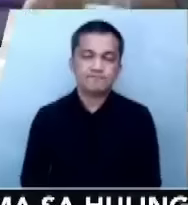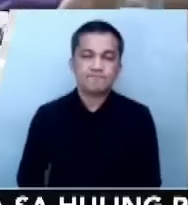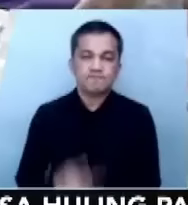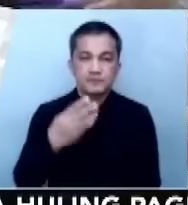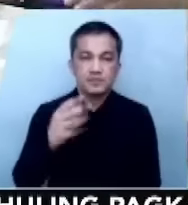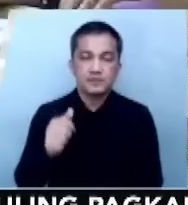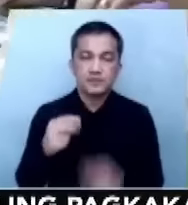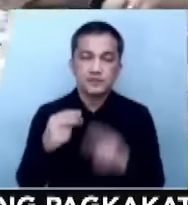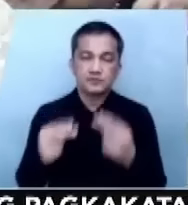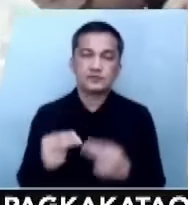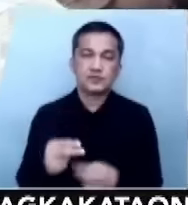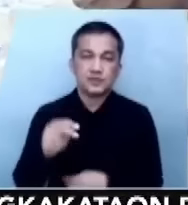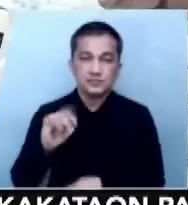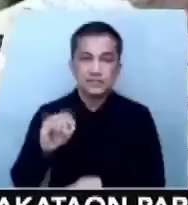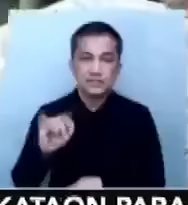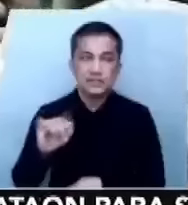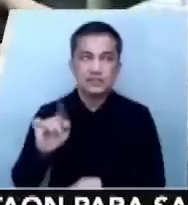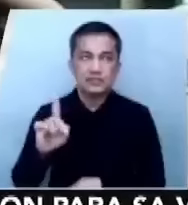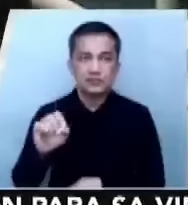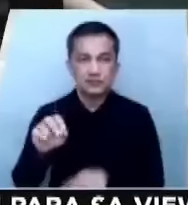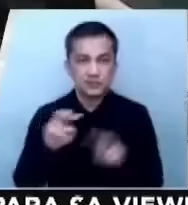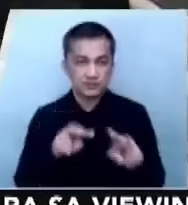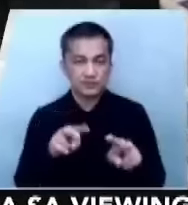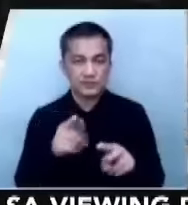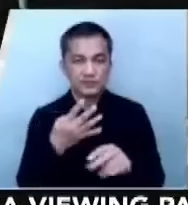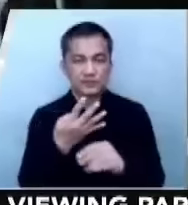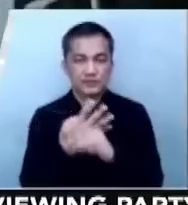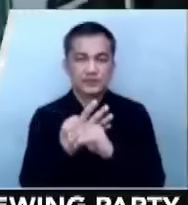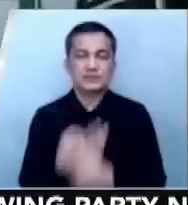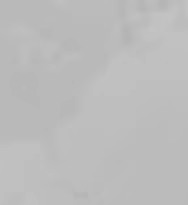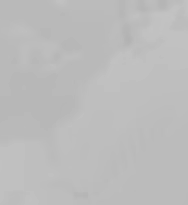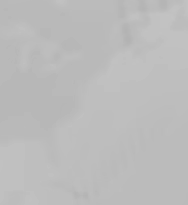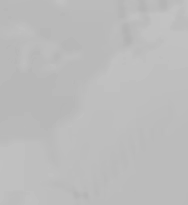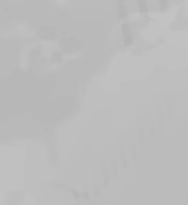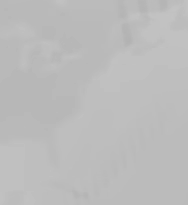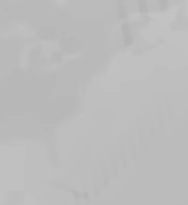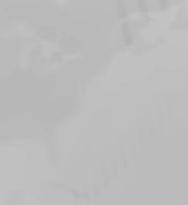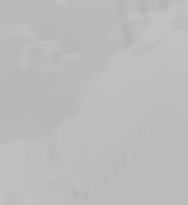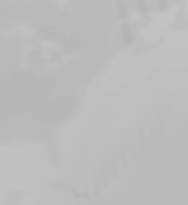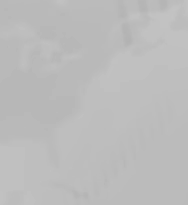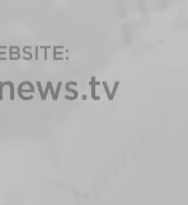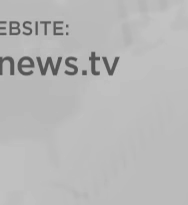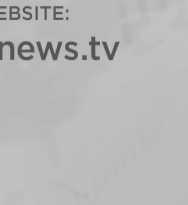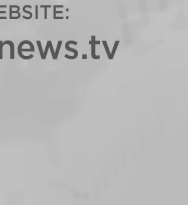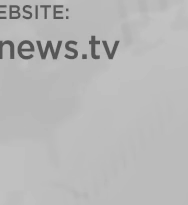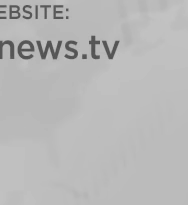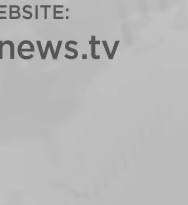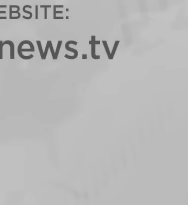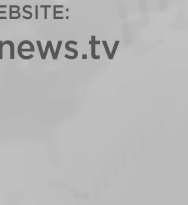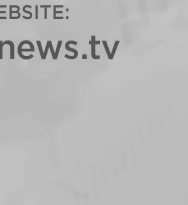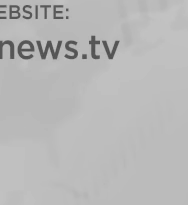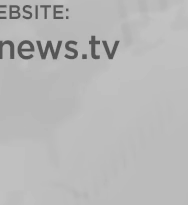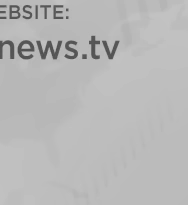news Sandra aginaldo nakatutok 24 Oras l